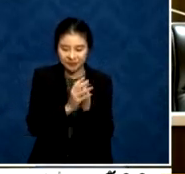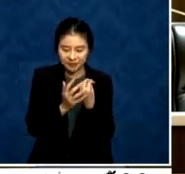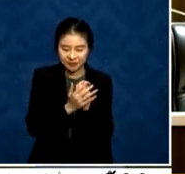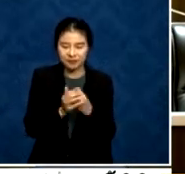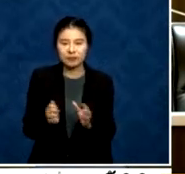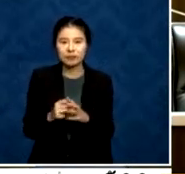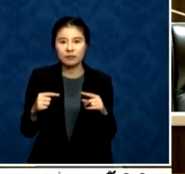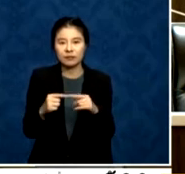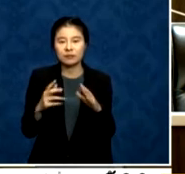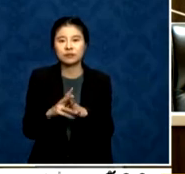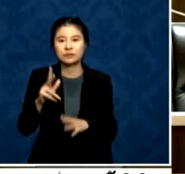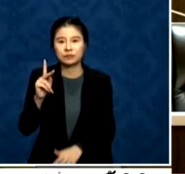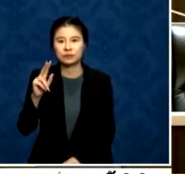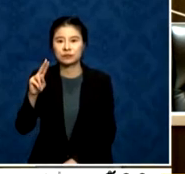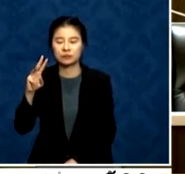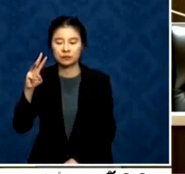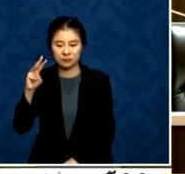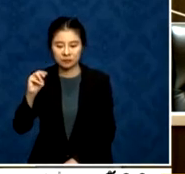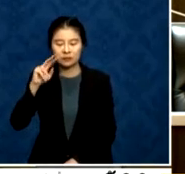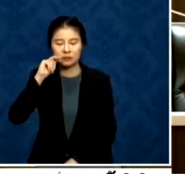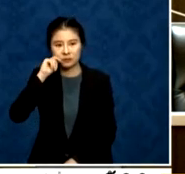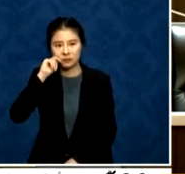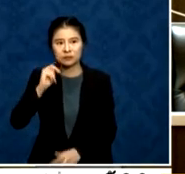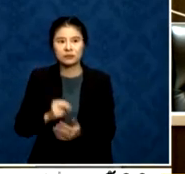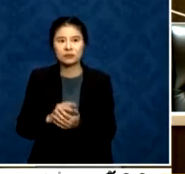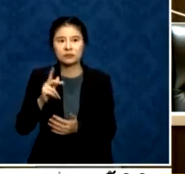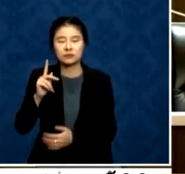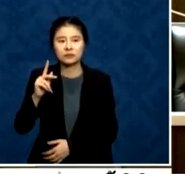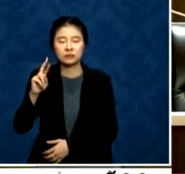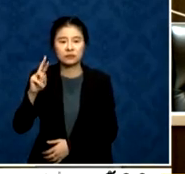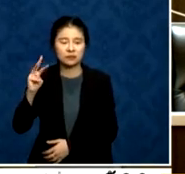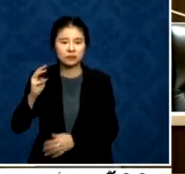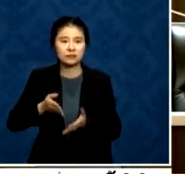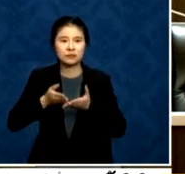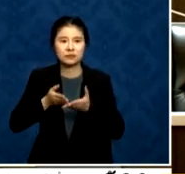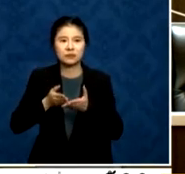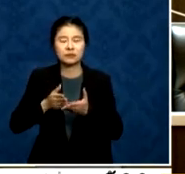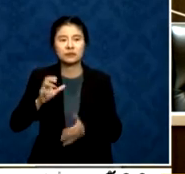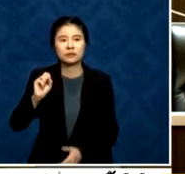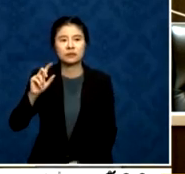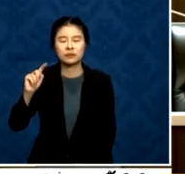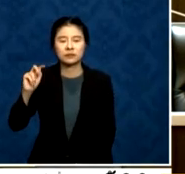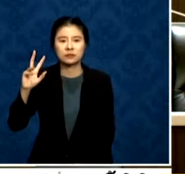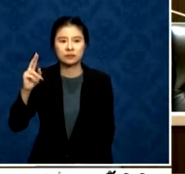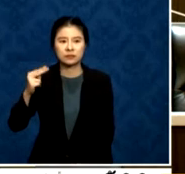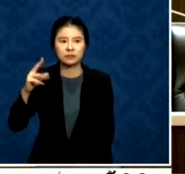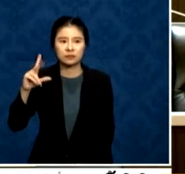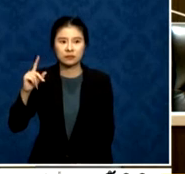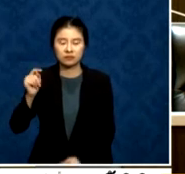บมชนตัาสิการกบมเจ้าท่าสนุกทช. แล้วมงกฤระมาณมากมาย